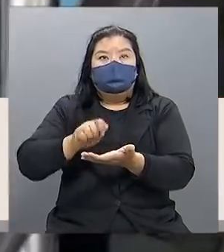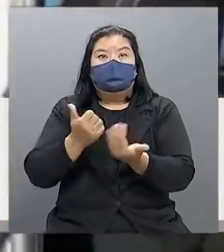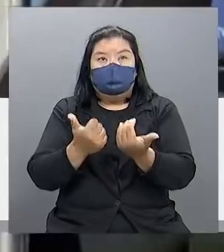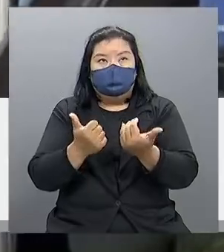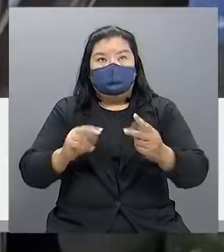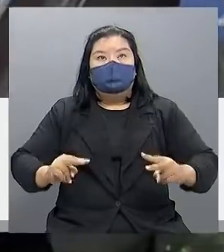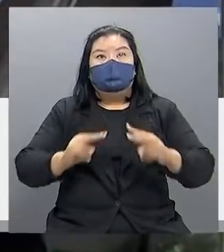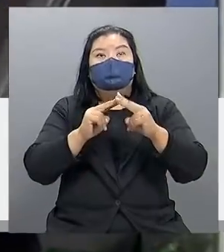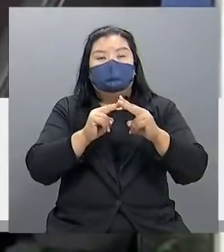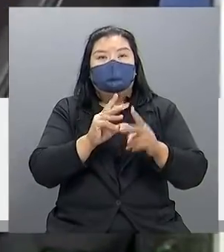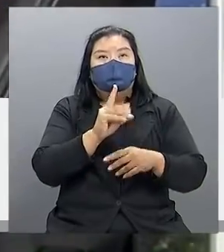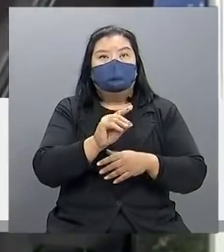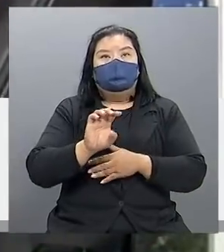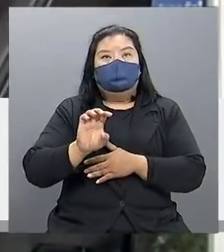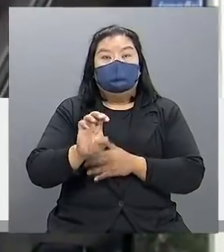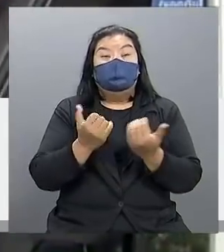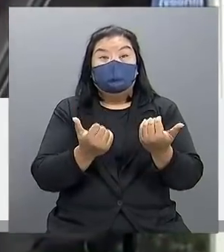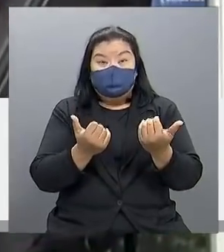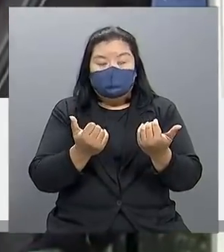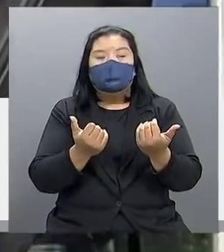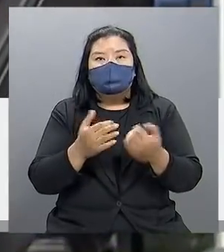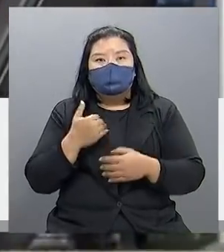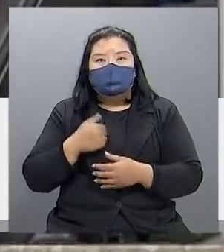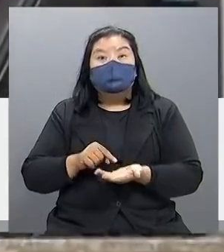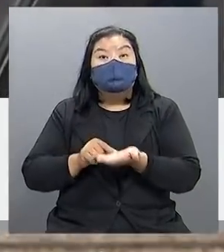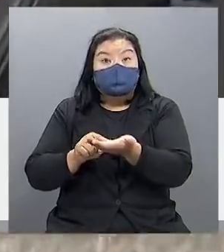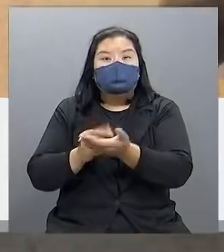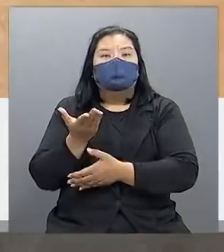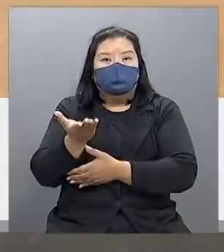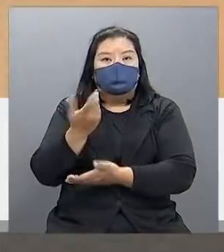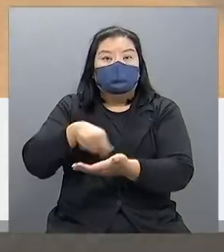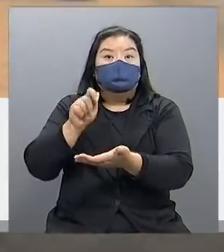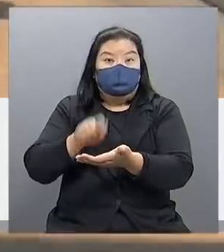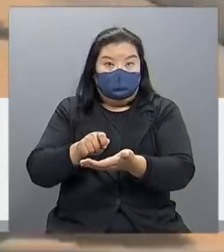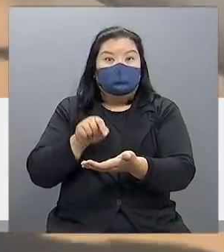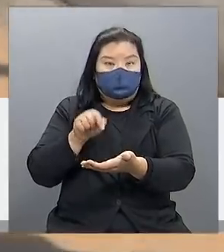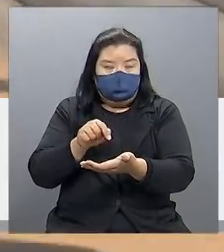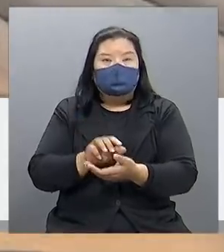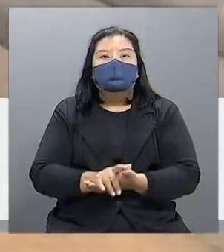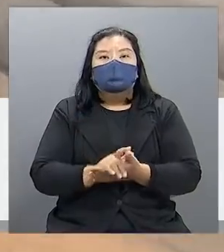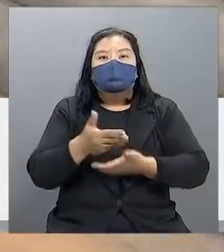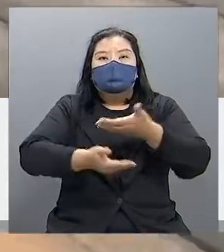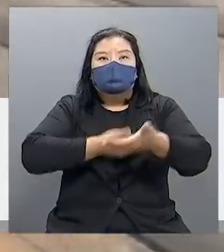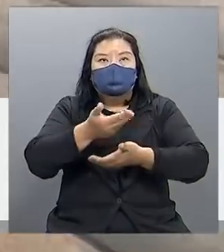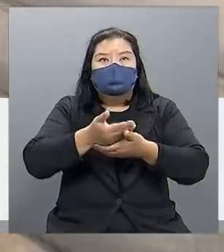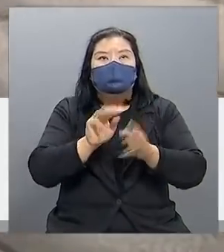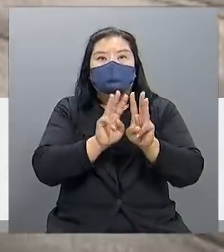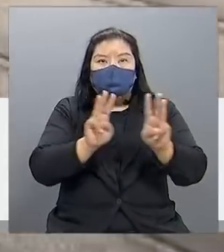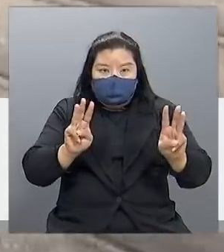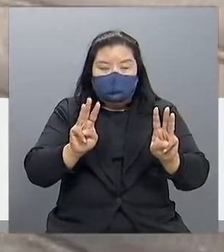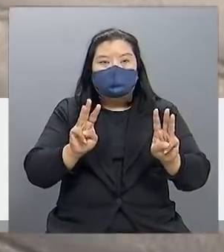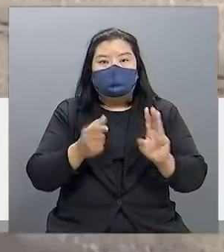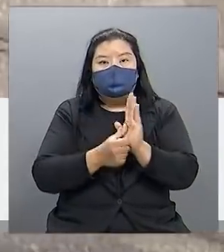ฐกิจและสังคมหรือ DES ยื่นคำร้องขอให้ศาลมีคำสั่งระงับการเผยแพร่หรือลบเว็บไซต์มังกรฟ้